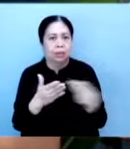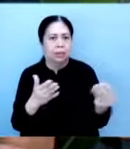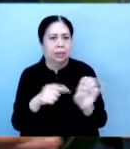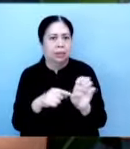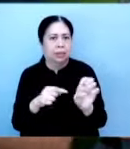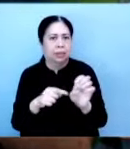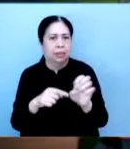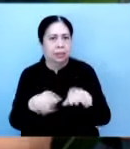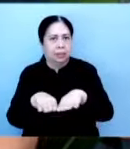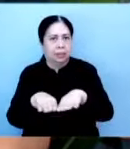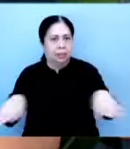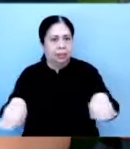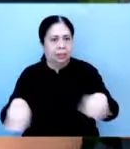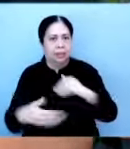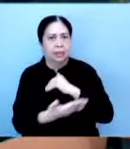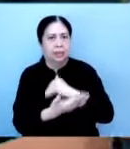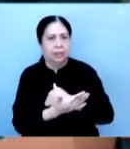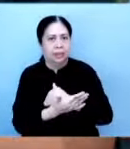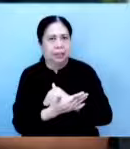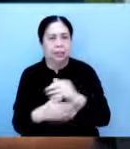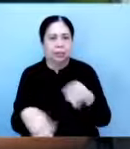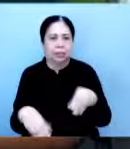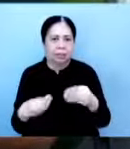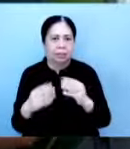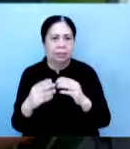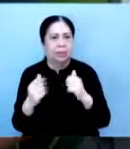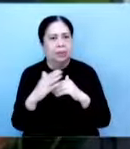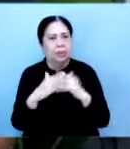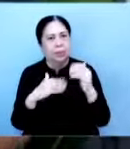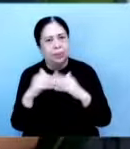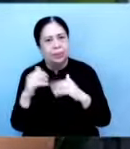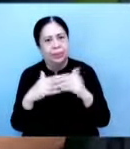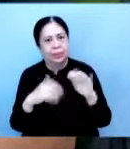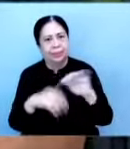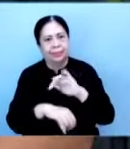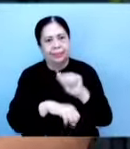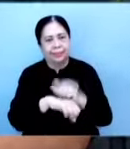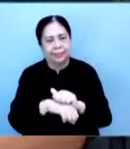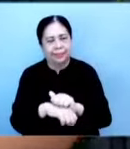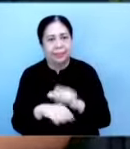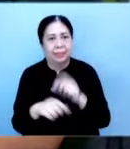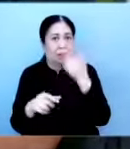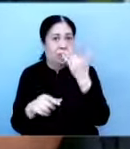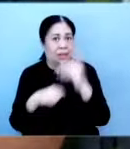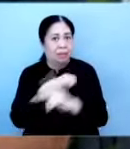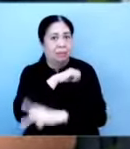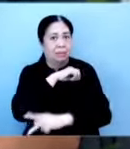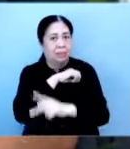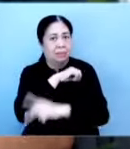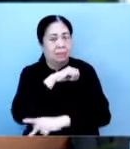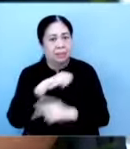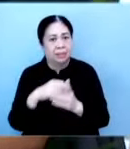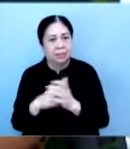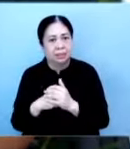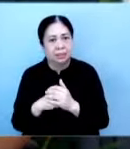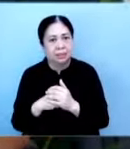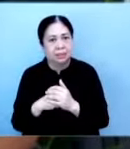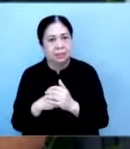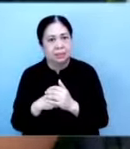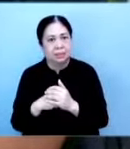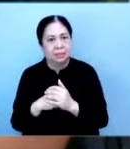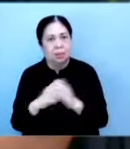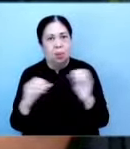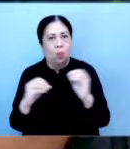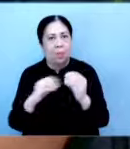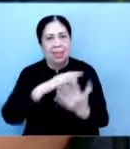panlatag para lang maibigay sa customer yung ma sa province po kasi ah hindi naman siya Kumbaga wala silang grass